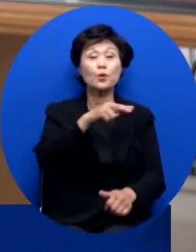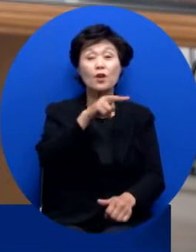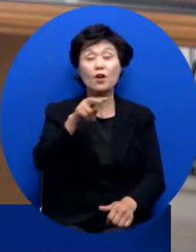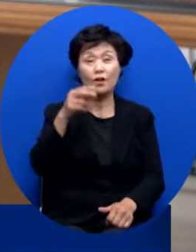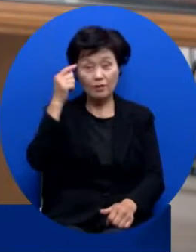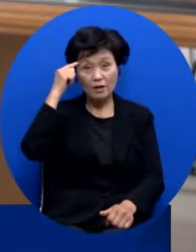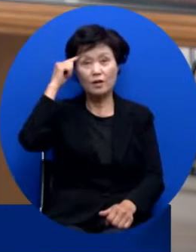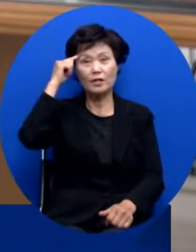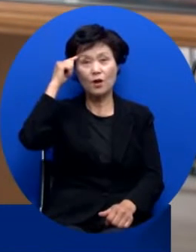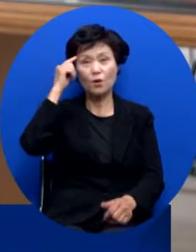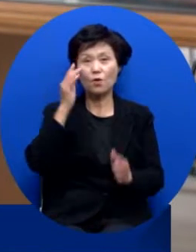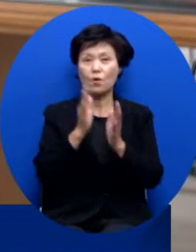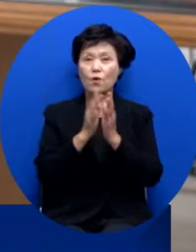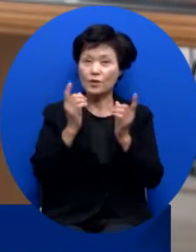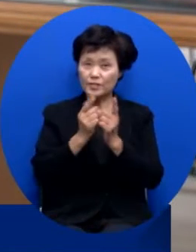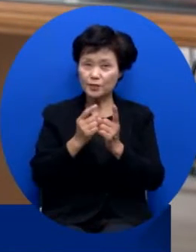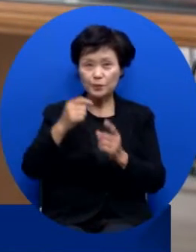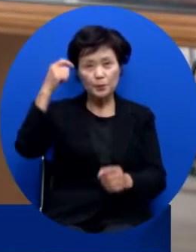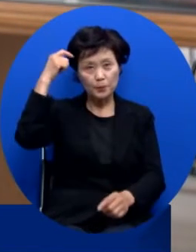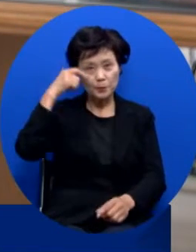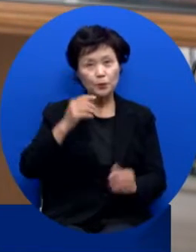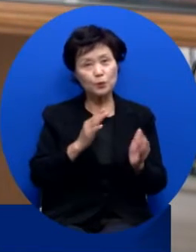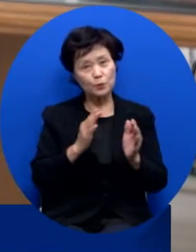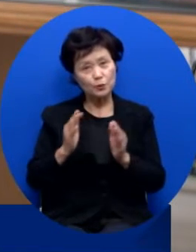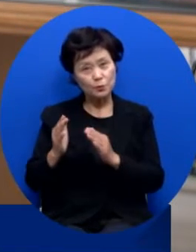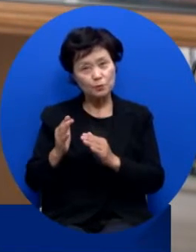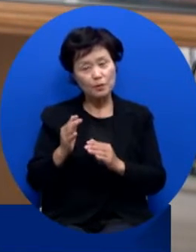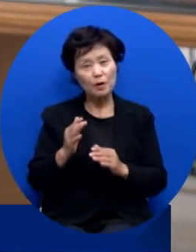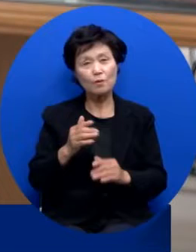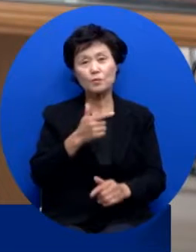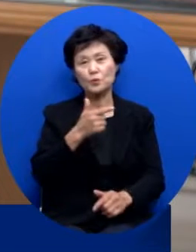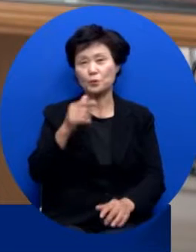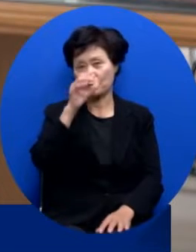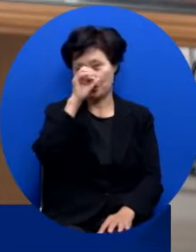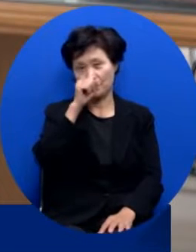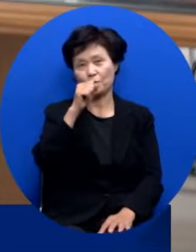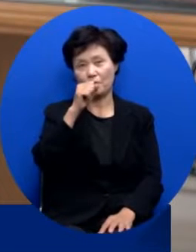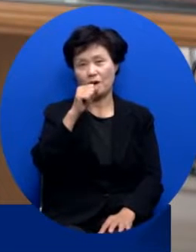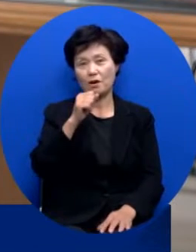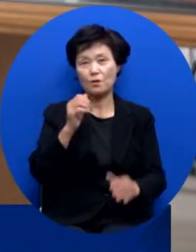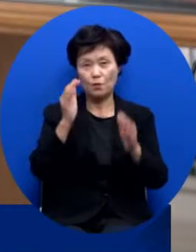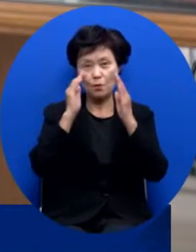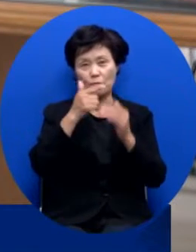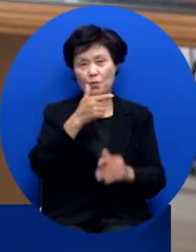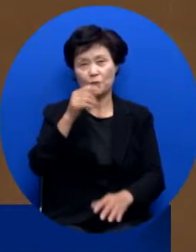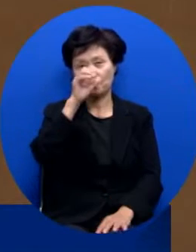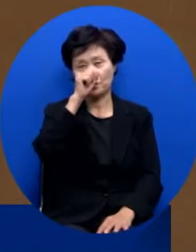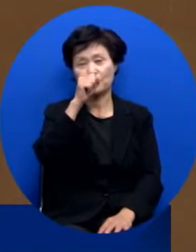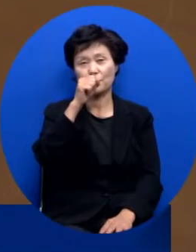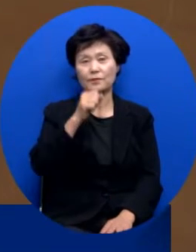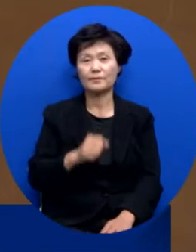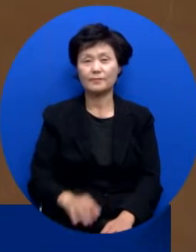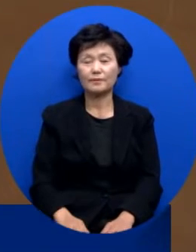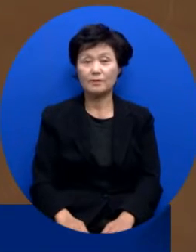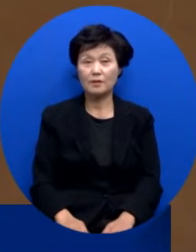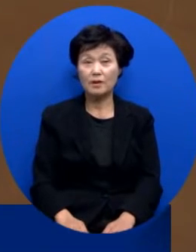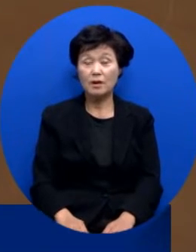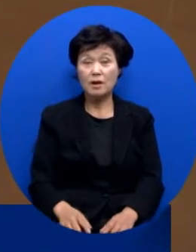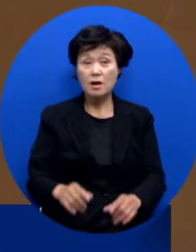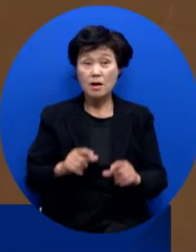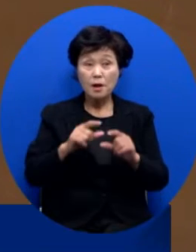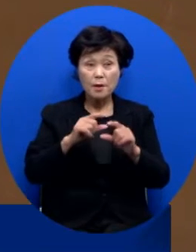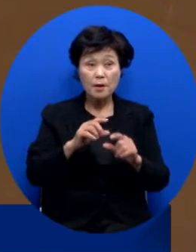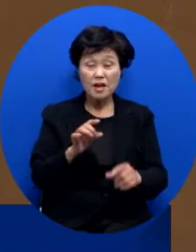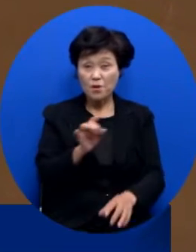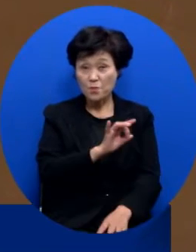직접 본인들이 준비할 수 있다는 거를 느끼면서 굉장히 그 수업에 몰입도가 엄청나게 많이 들어와 지더라구요 그래서 그냥 보편화된